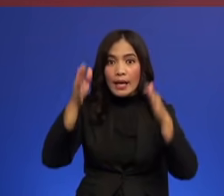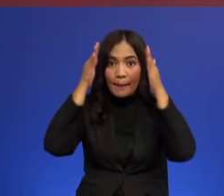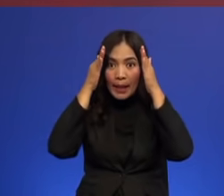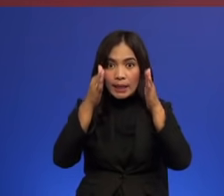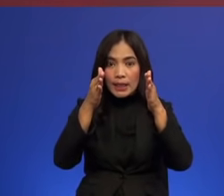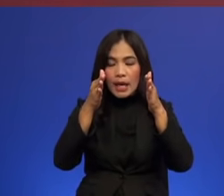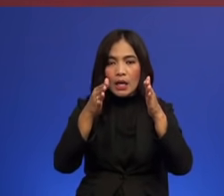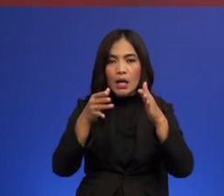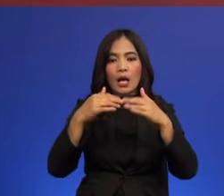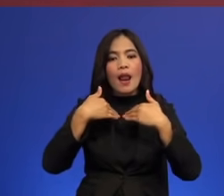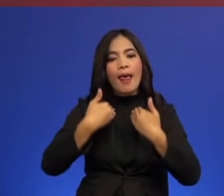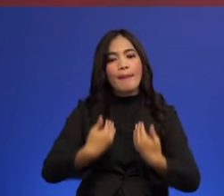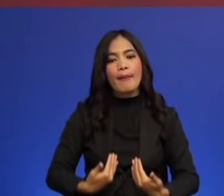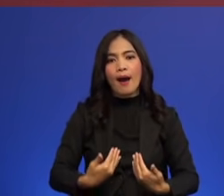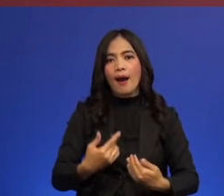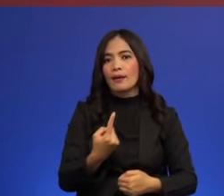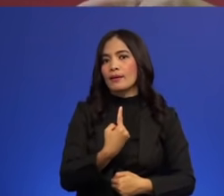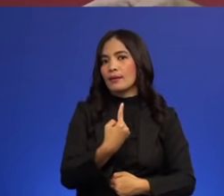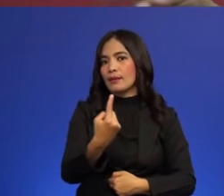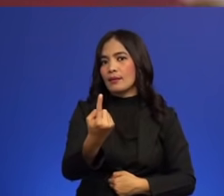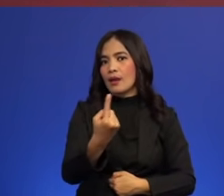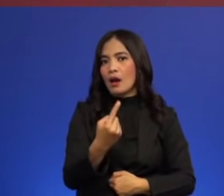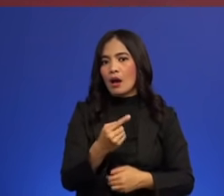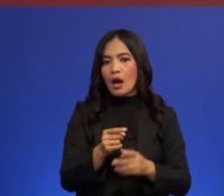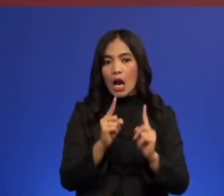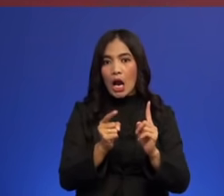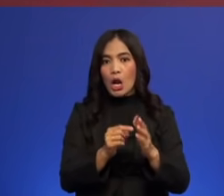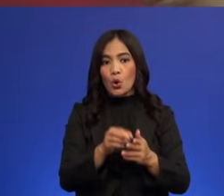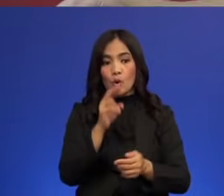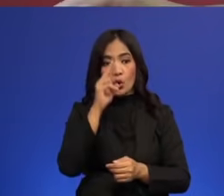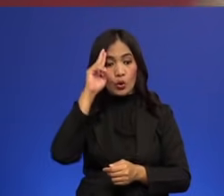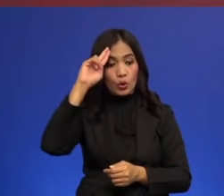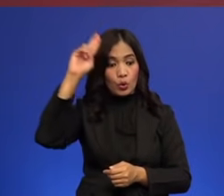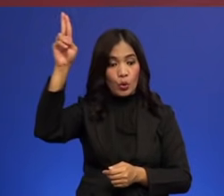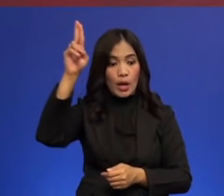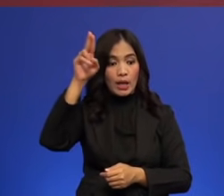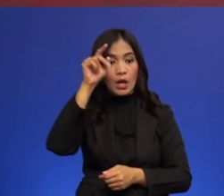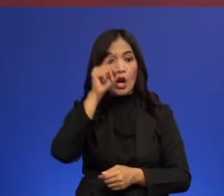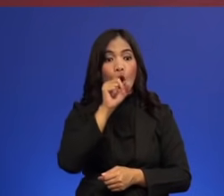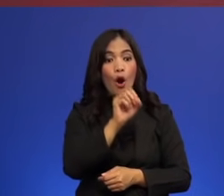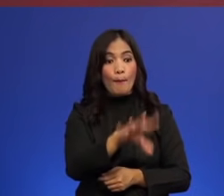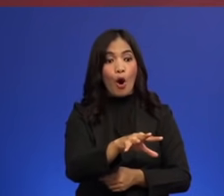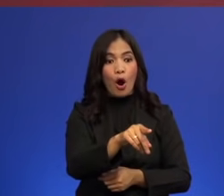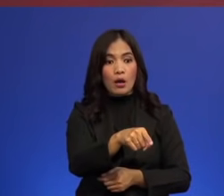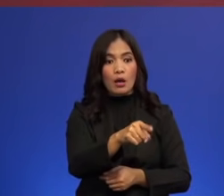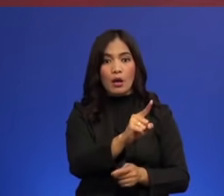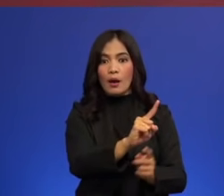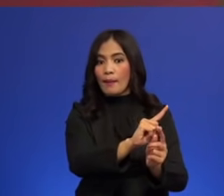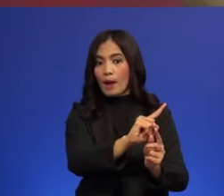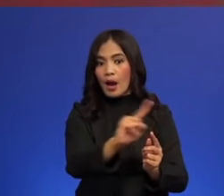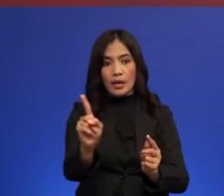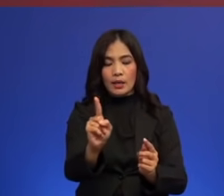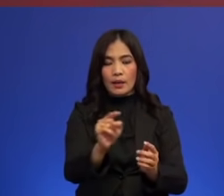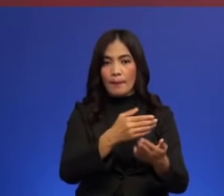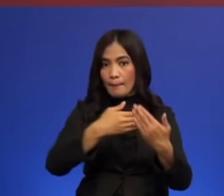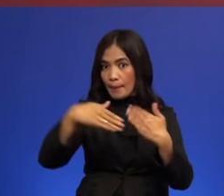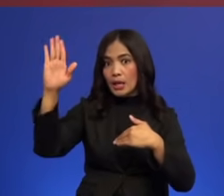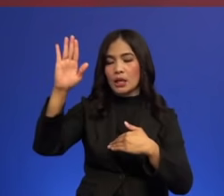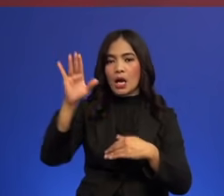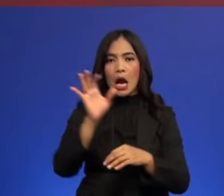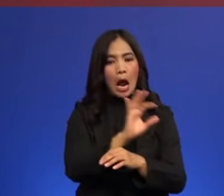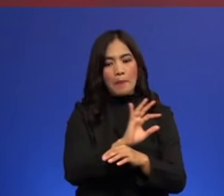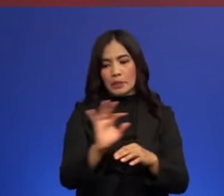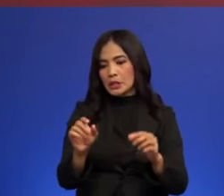kita. Tuhan, kalau suruh kembali ke tanah, hari itu kita kembali dan tidak bisa